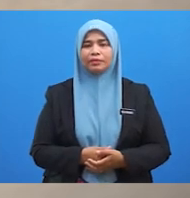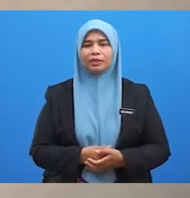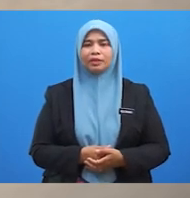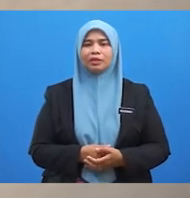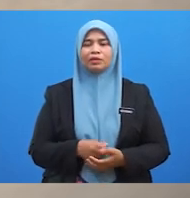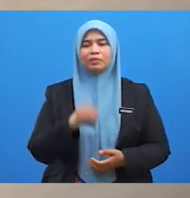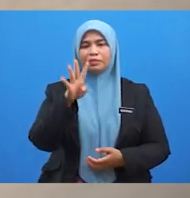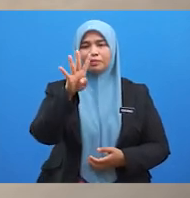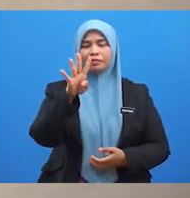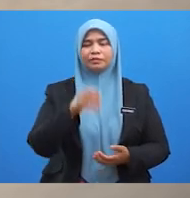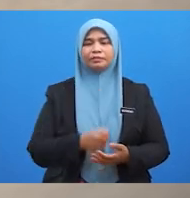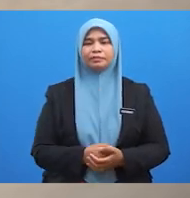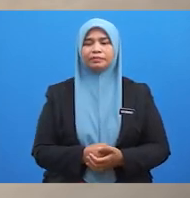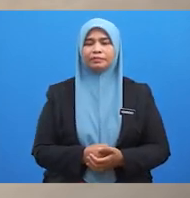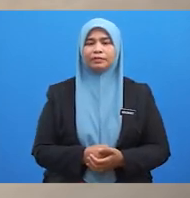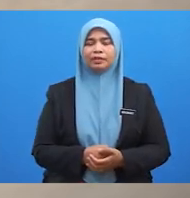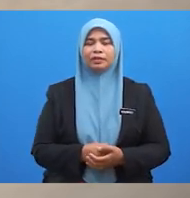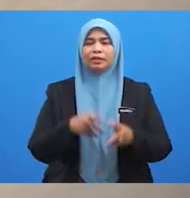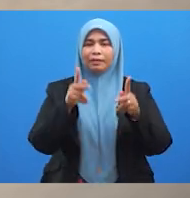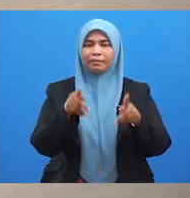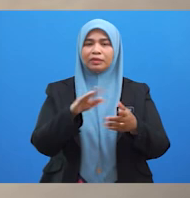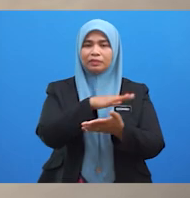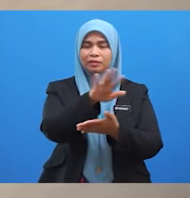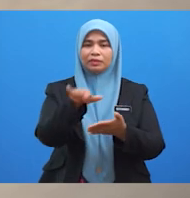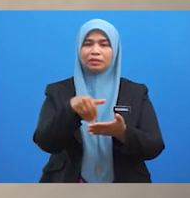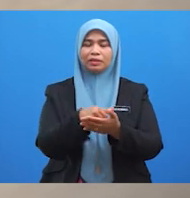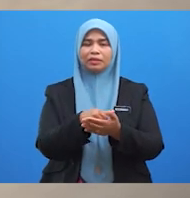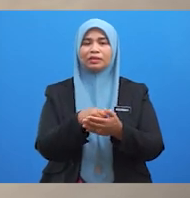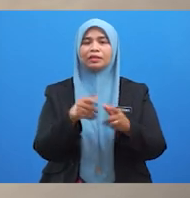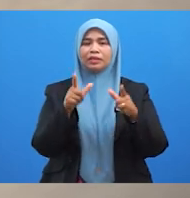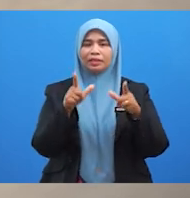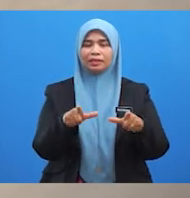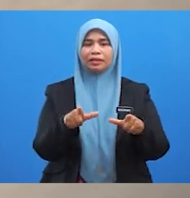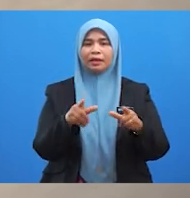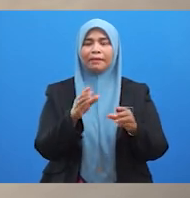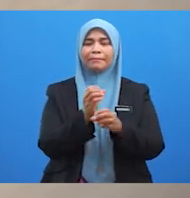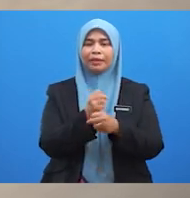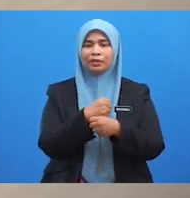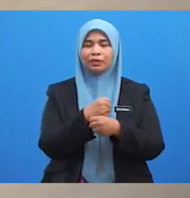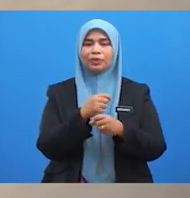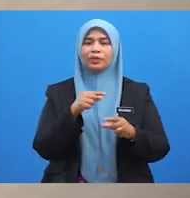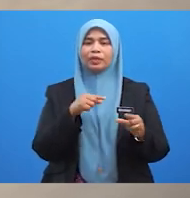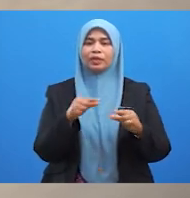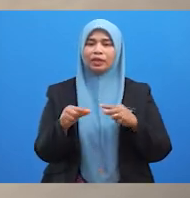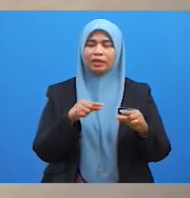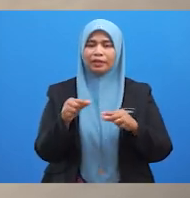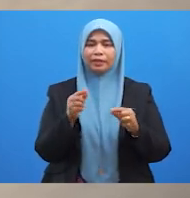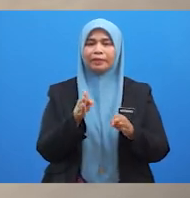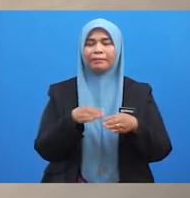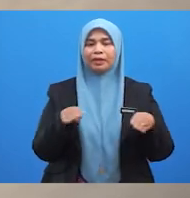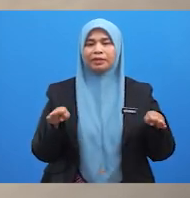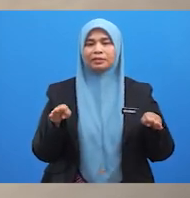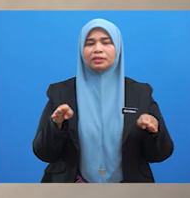Langkah keempat. Pelajar semua, letakkan bentuk, gaya bahasa